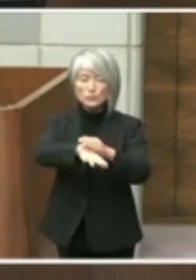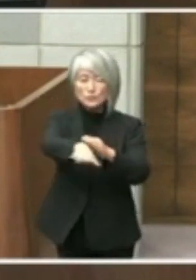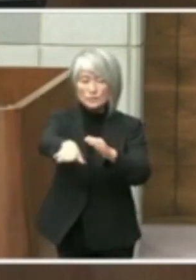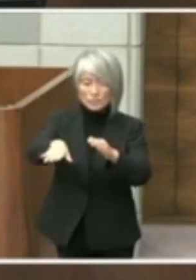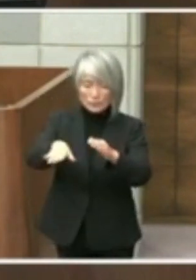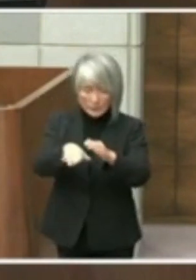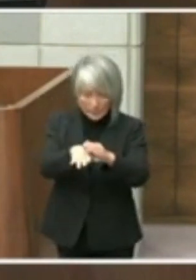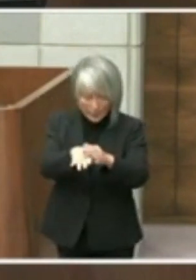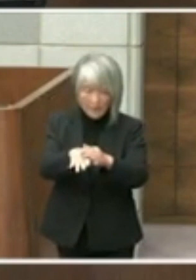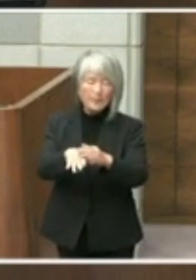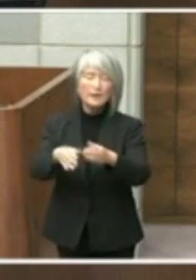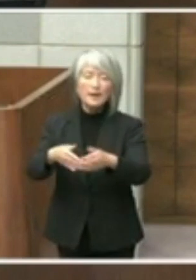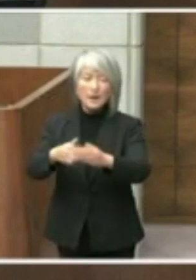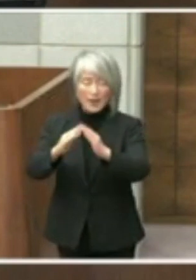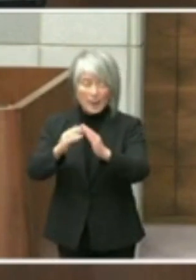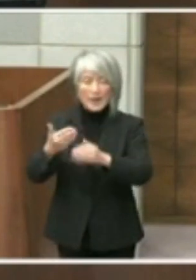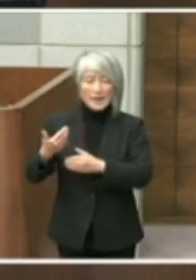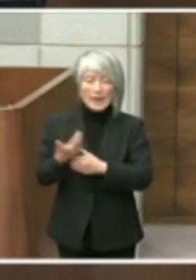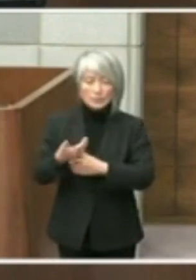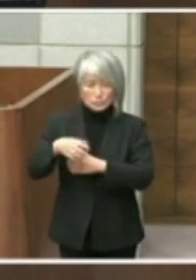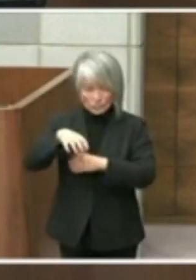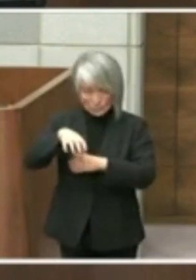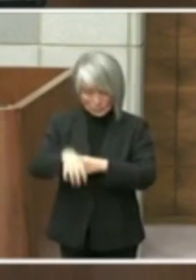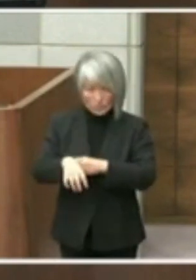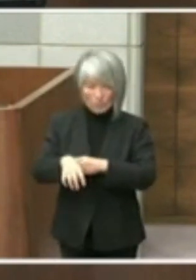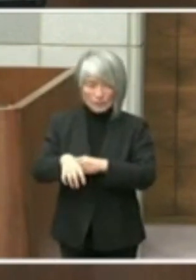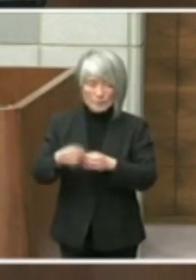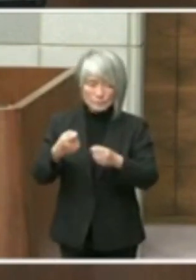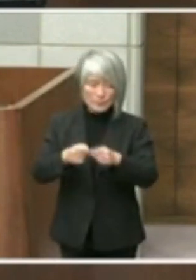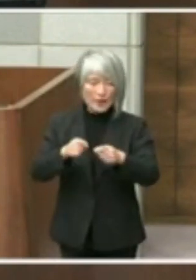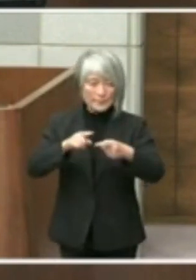局において具体的な検討を行ってまいりました。